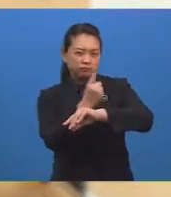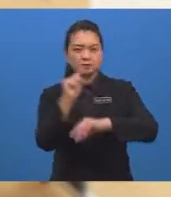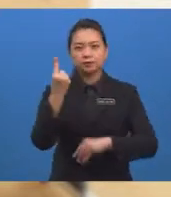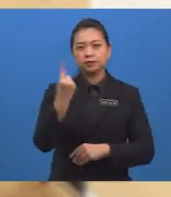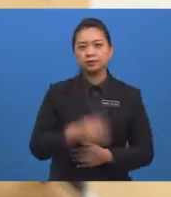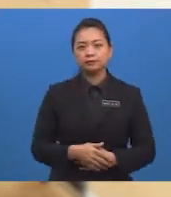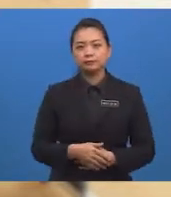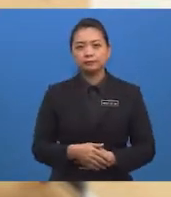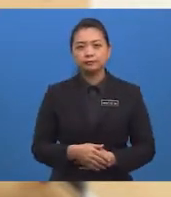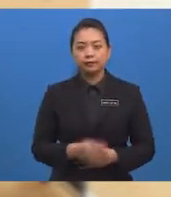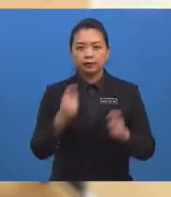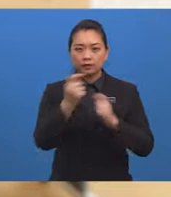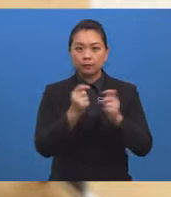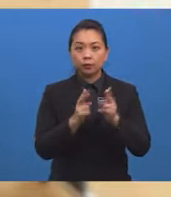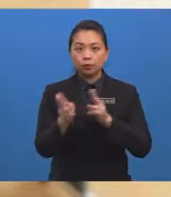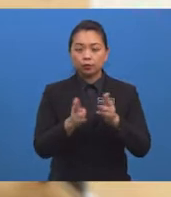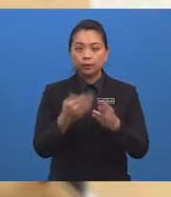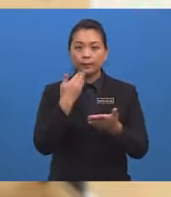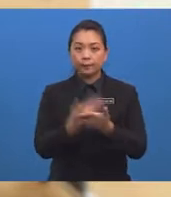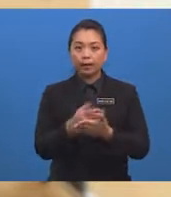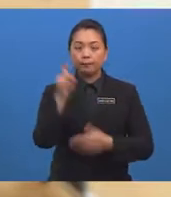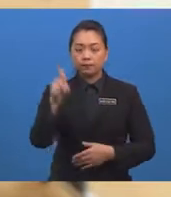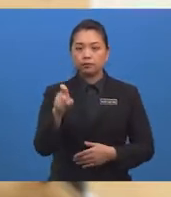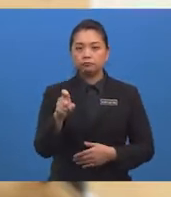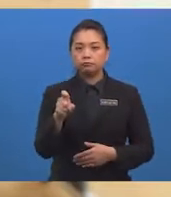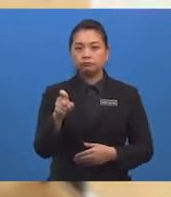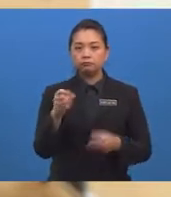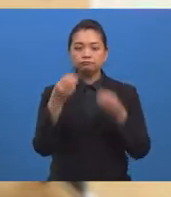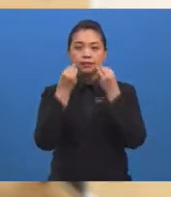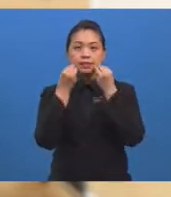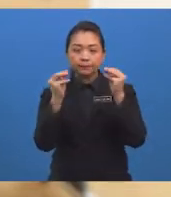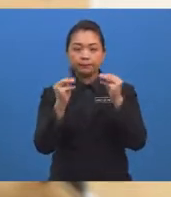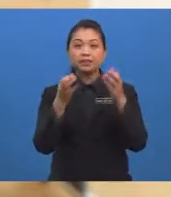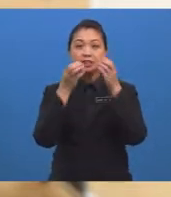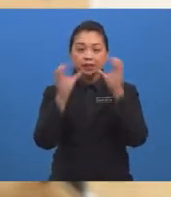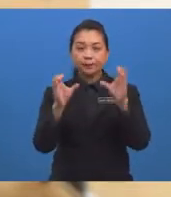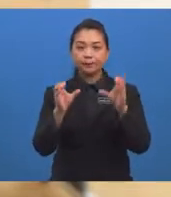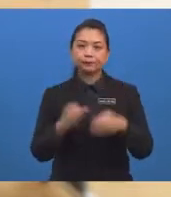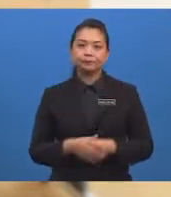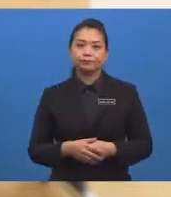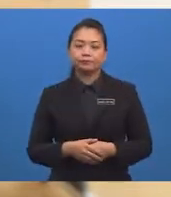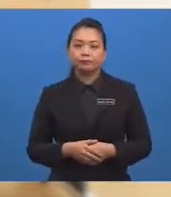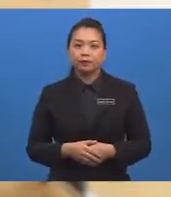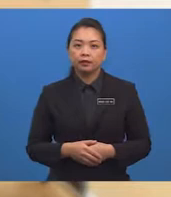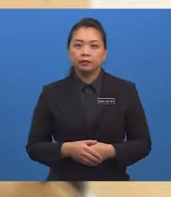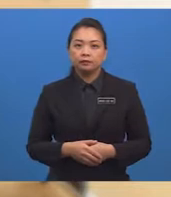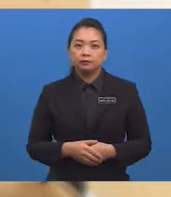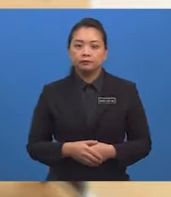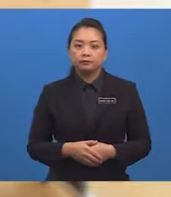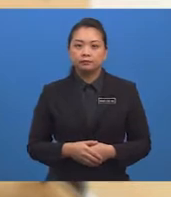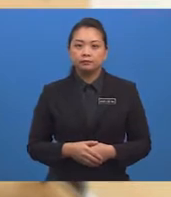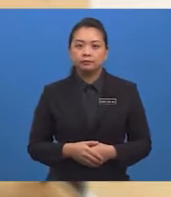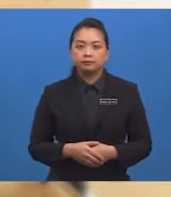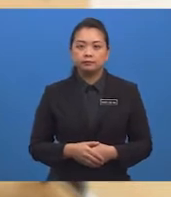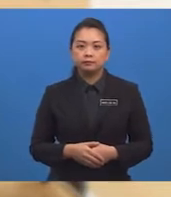Tadbir urus baik perlu mantap dan cekap untuk mengatasi cabaran globalisasi ini. Selain itu,